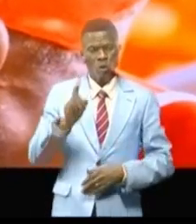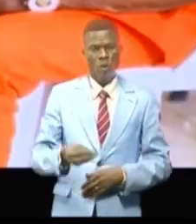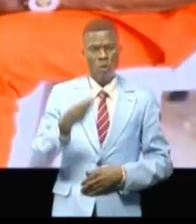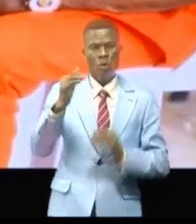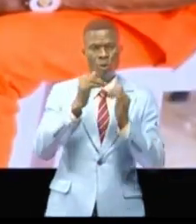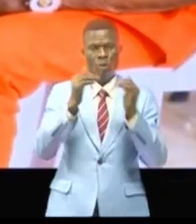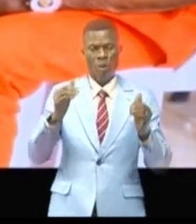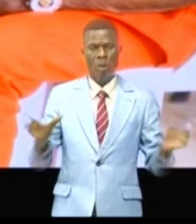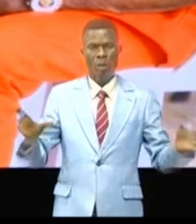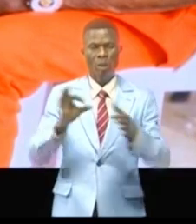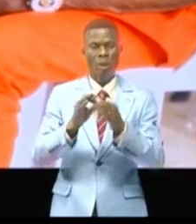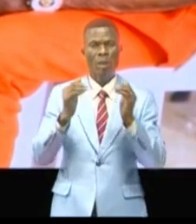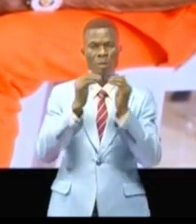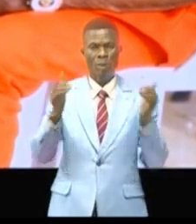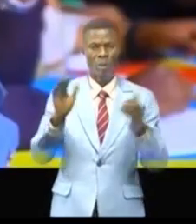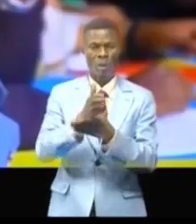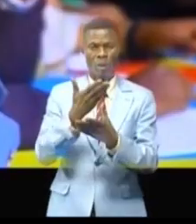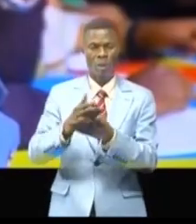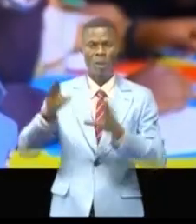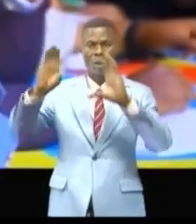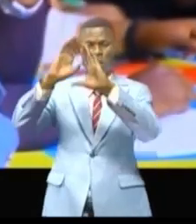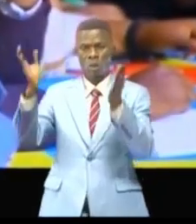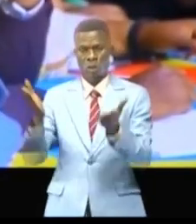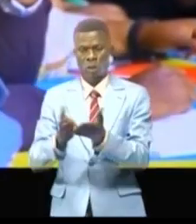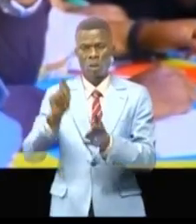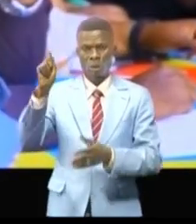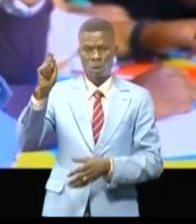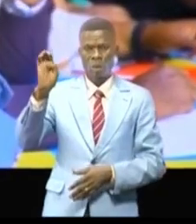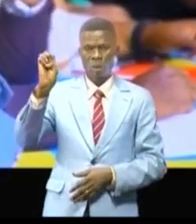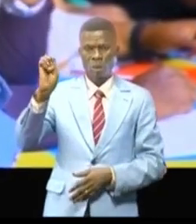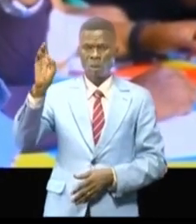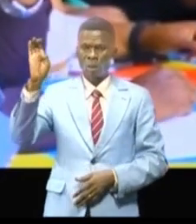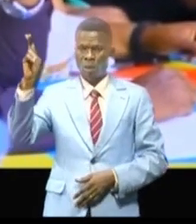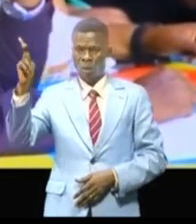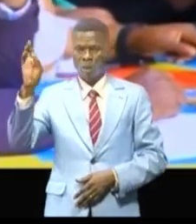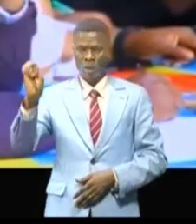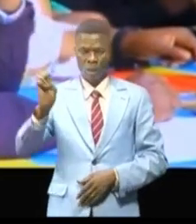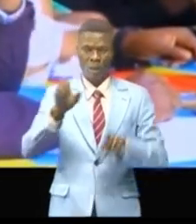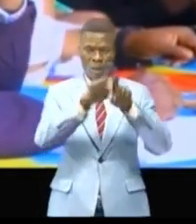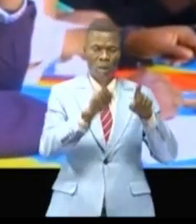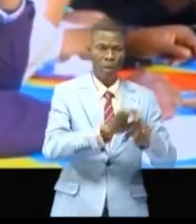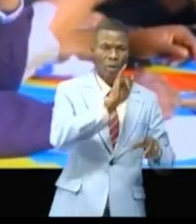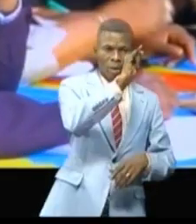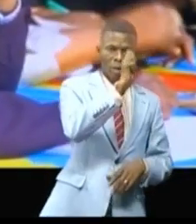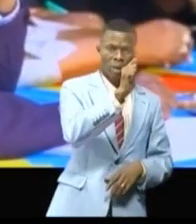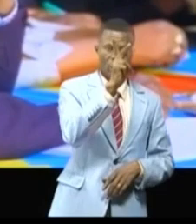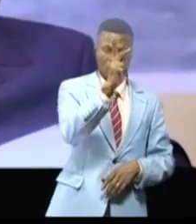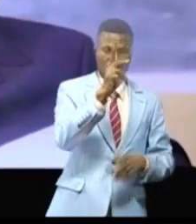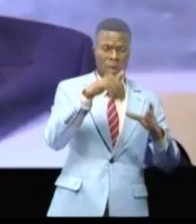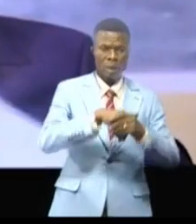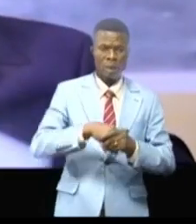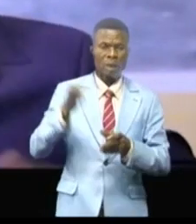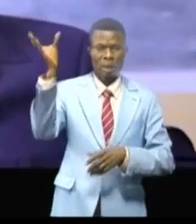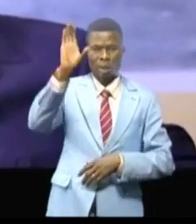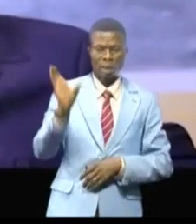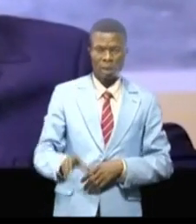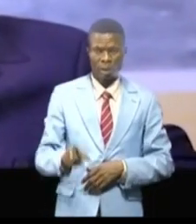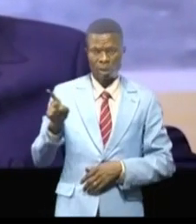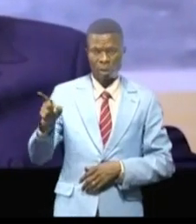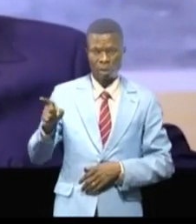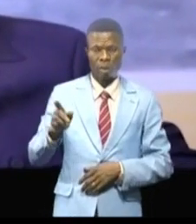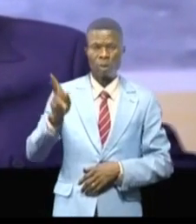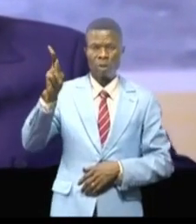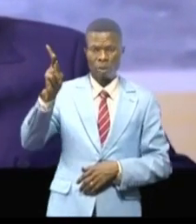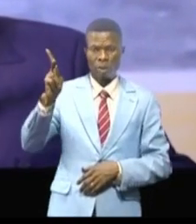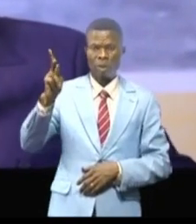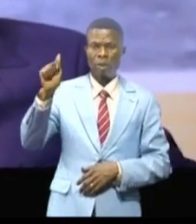la cohabitation pacifique entre les communautés Teke et Yaka dans les territoires de Kwamout à Maïndombe, cette invasion